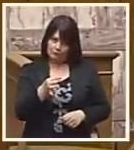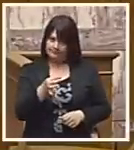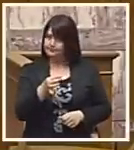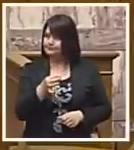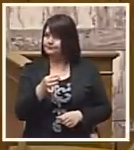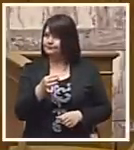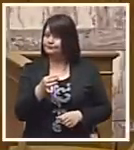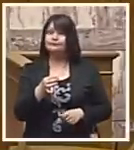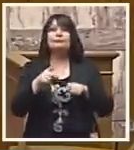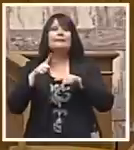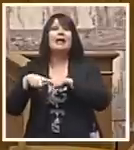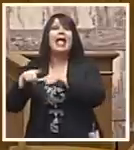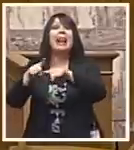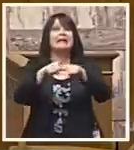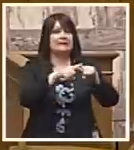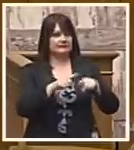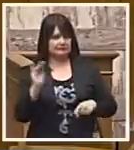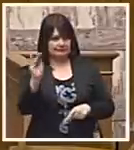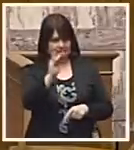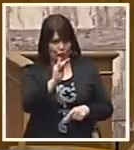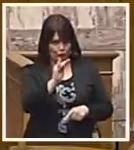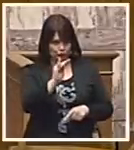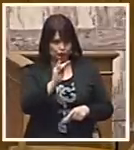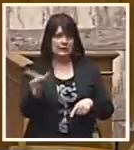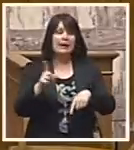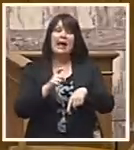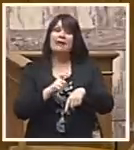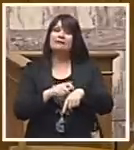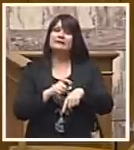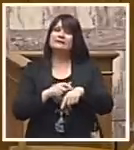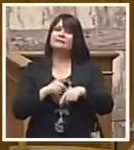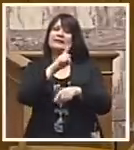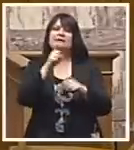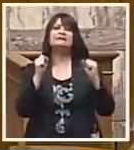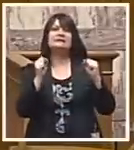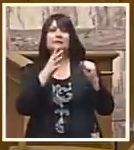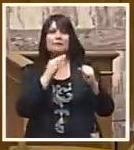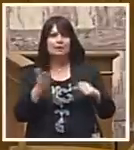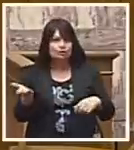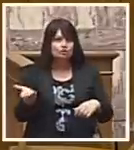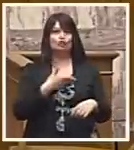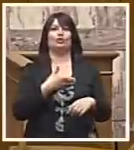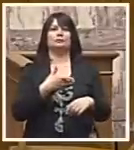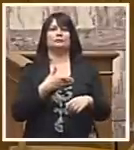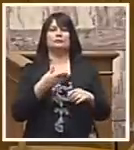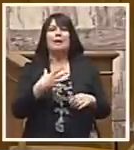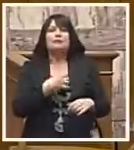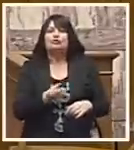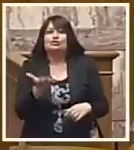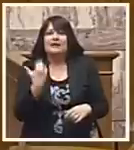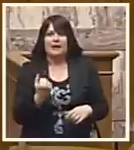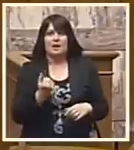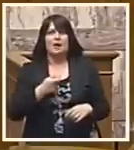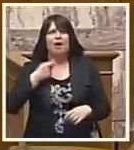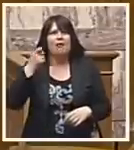σε κάθε Έλληνα και Ελληνίδα. Έχουμε ζήσει όλοι ένα σοκ. Ένα σοκ αξιοπιστίας όταν μάθαμε για τα